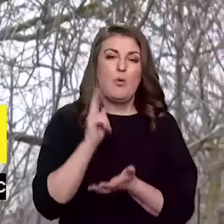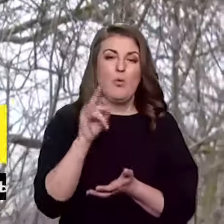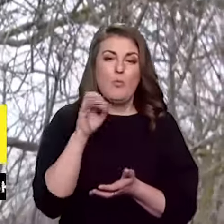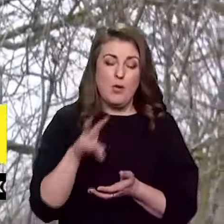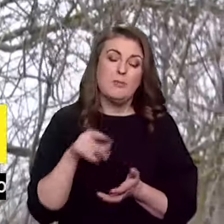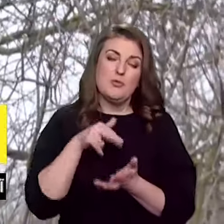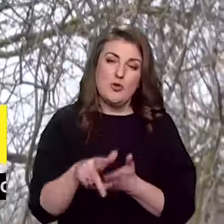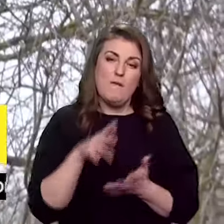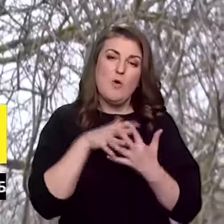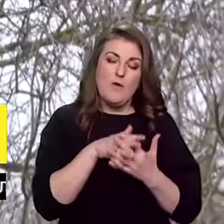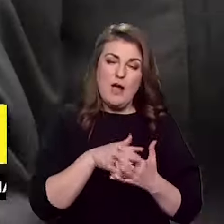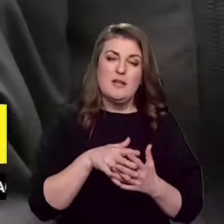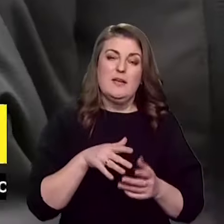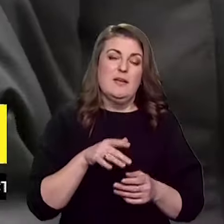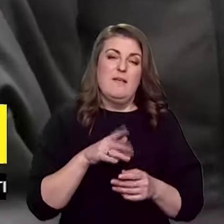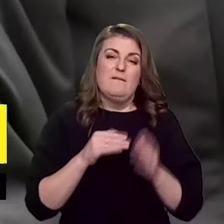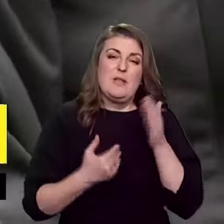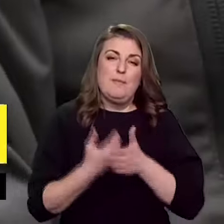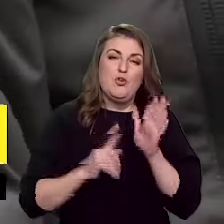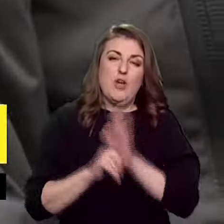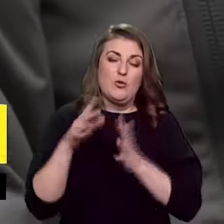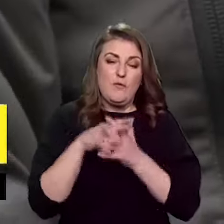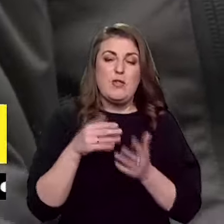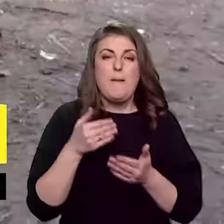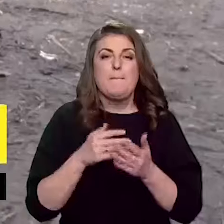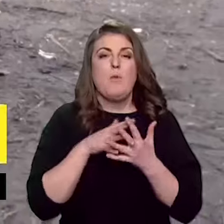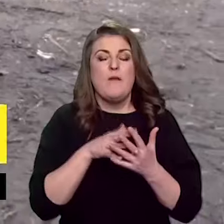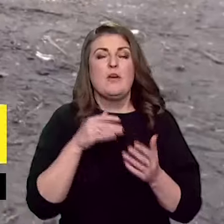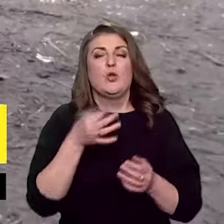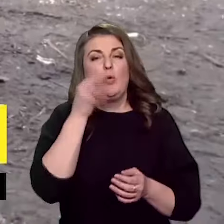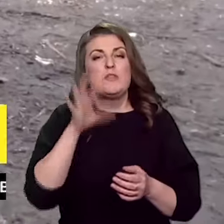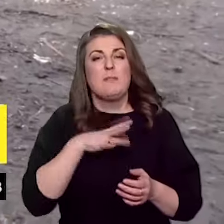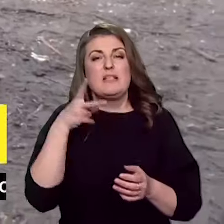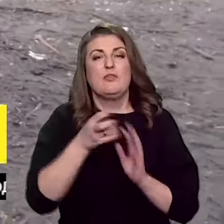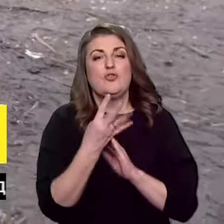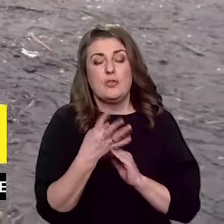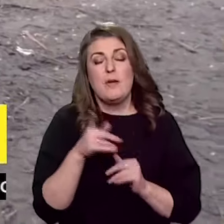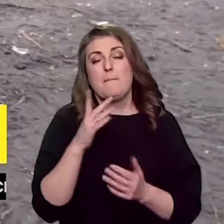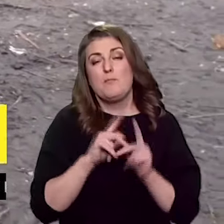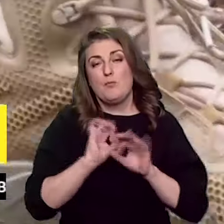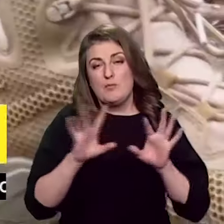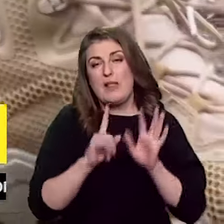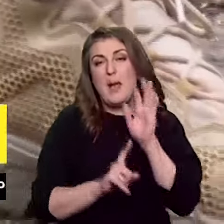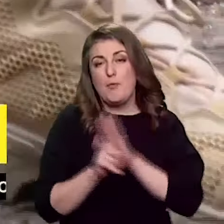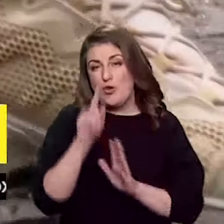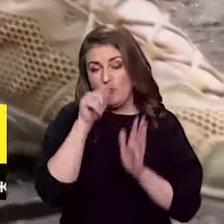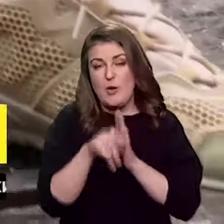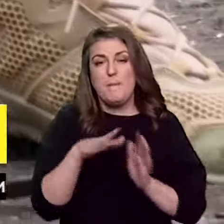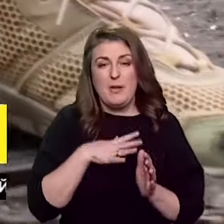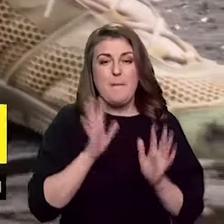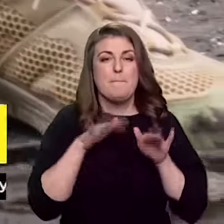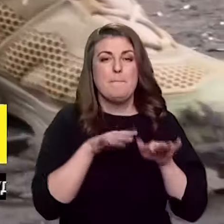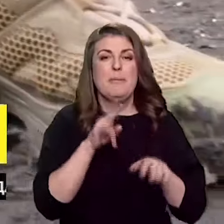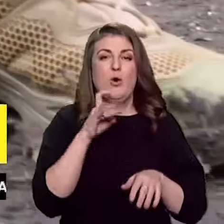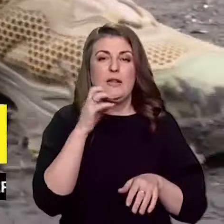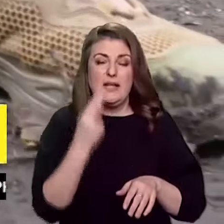воювати добровольцем від початку повномасштабної війни. Бойовий досвід мав з 2014-го. Розповідає, на початку вторгнення був піхотинцем.